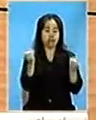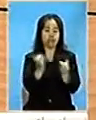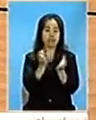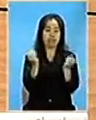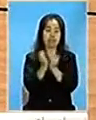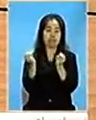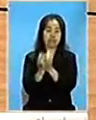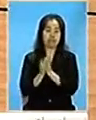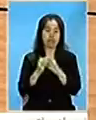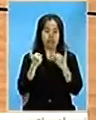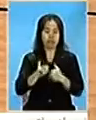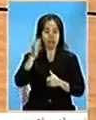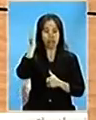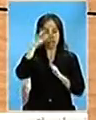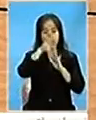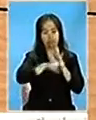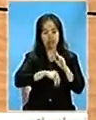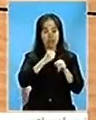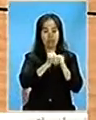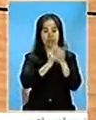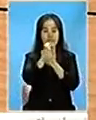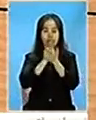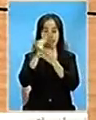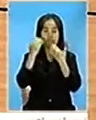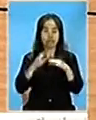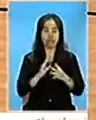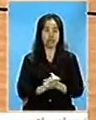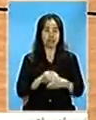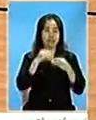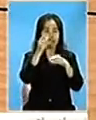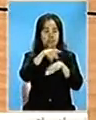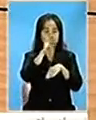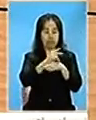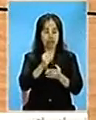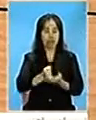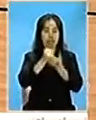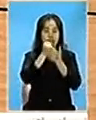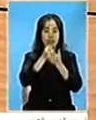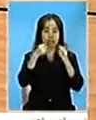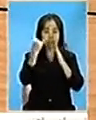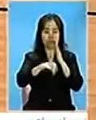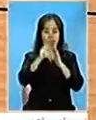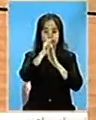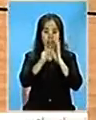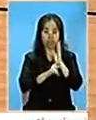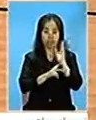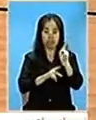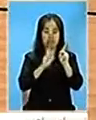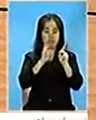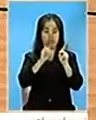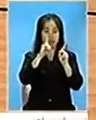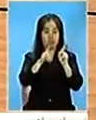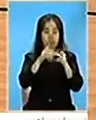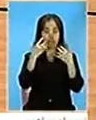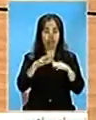างนี้วันนี้ทุกคนก็อภิปรายตามคันลองหมดแล้วครับผมขอท่านประธานใช้ความกรุณาด้วยครับนี่คือผิดข้อบังคับข้อ61แล้ว